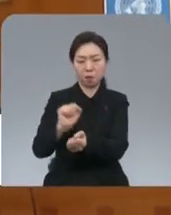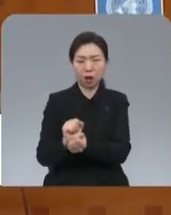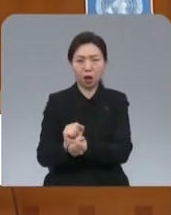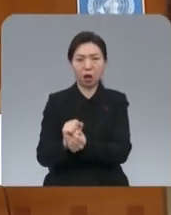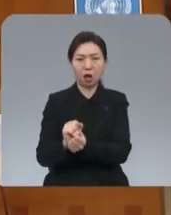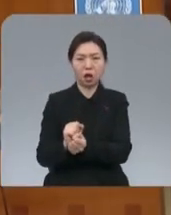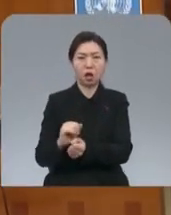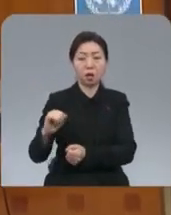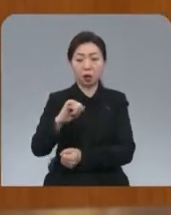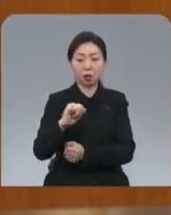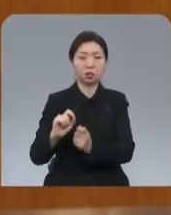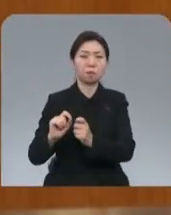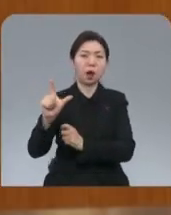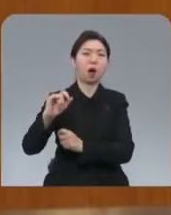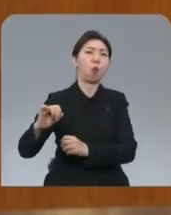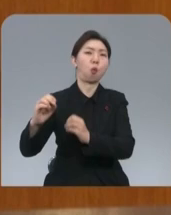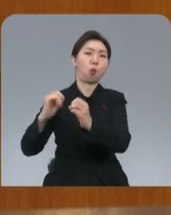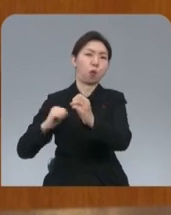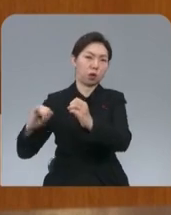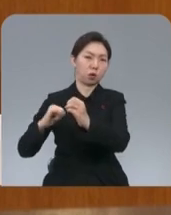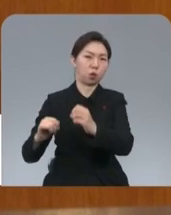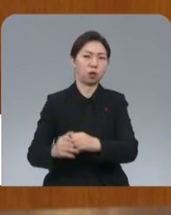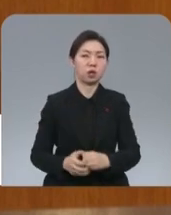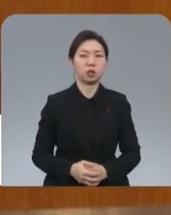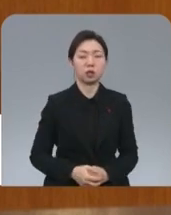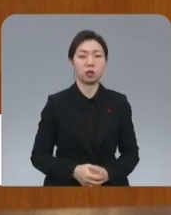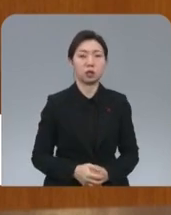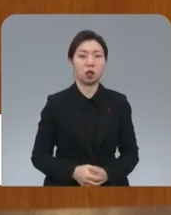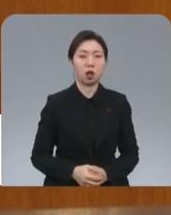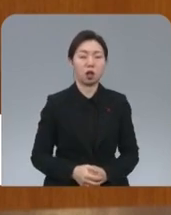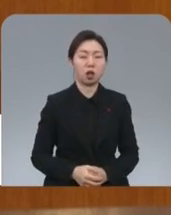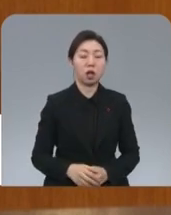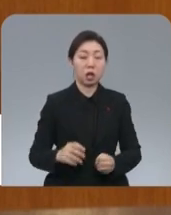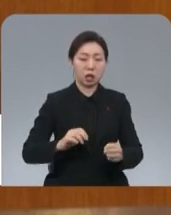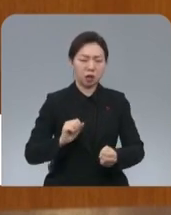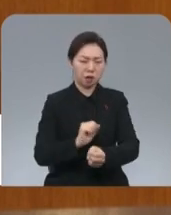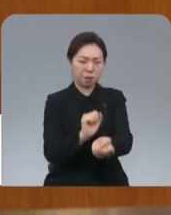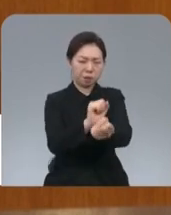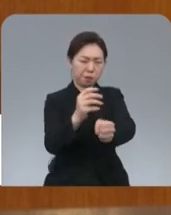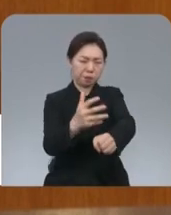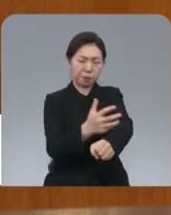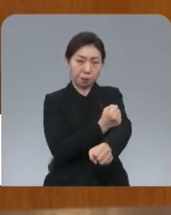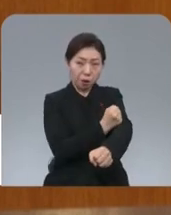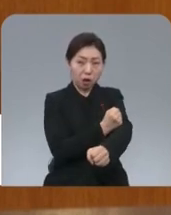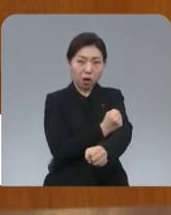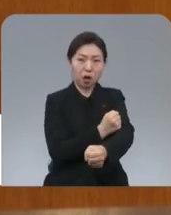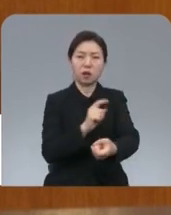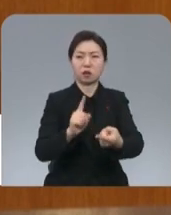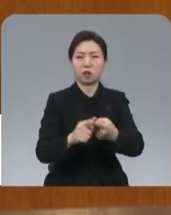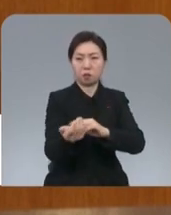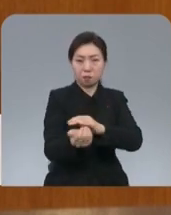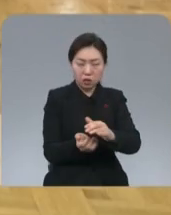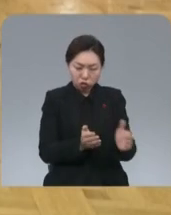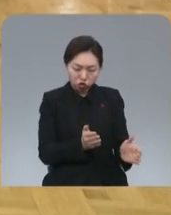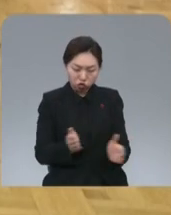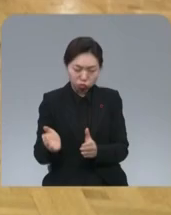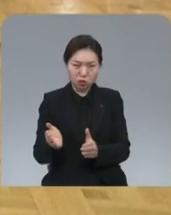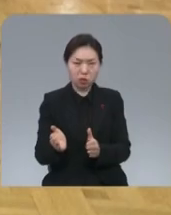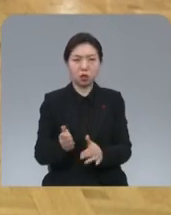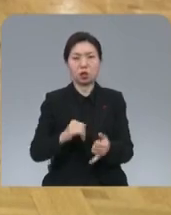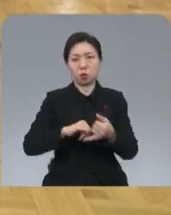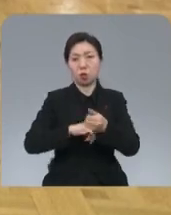유럽사무소는 밝혔습니다. 또 다른 폭풍이 다가오고 있다며 확진자 급증에 대비해야 한다고 각국에